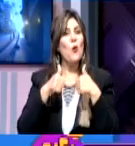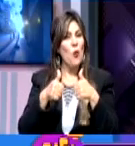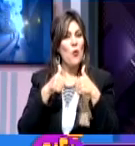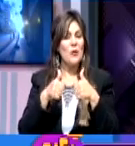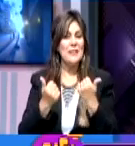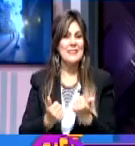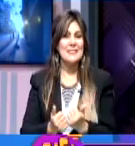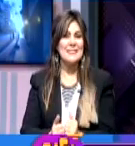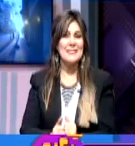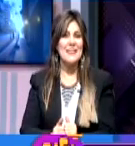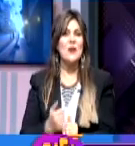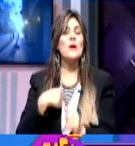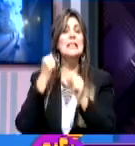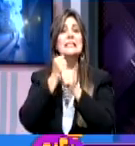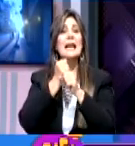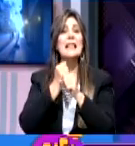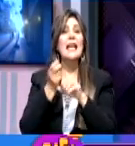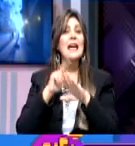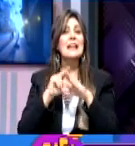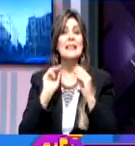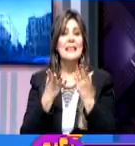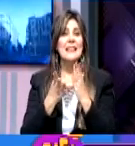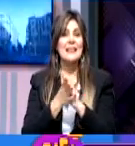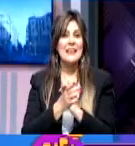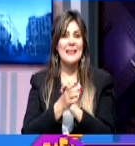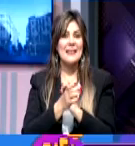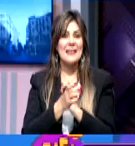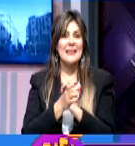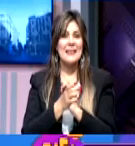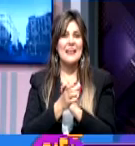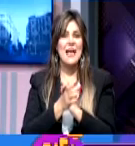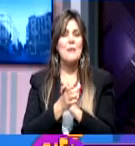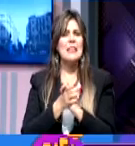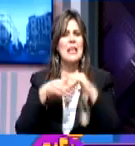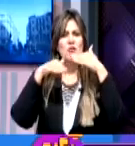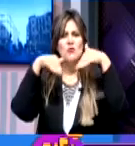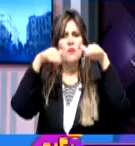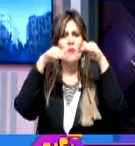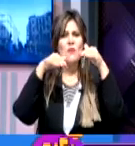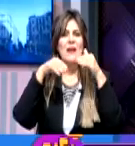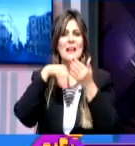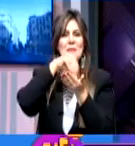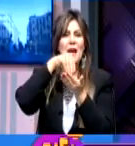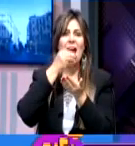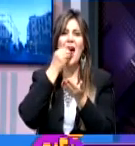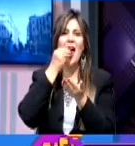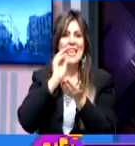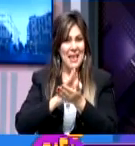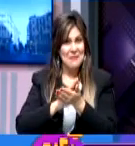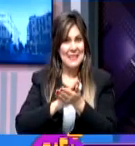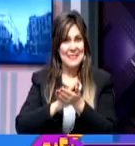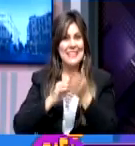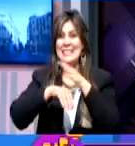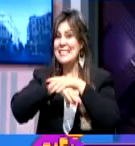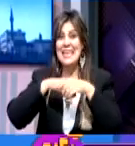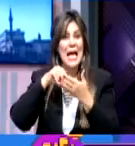جدا، واحنا اشتغلنا عليه باني عملنا حاجه اسمها شيف رقمي اللي هو الطاهي، بنعلمه انه يبقى شيف في